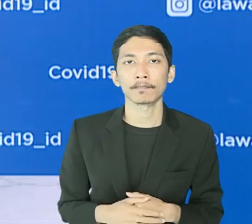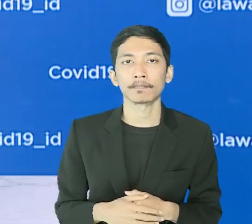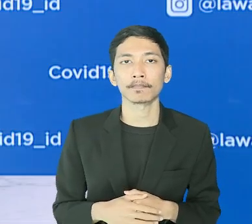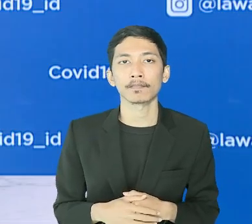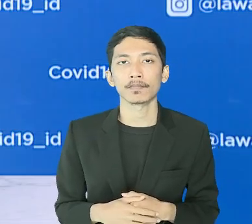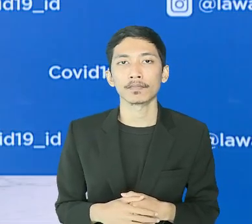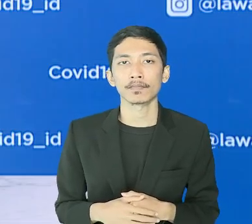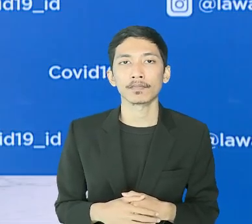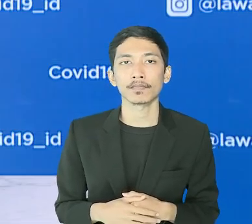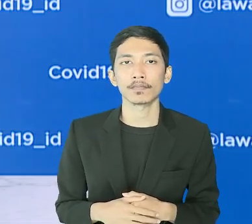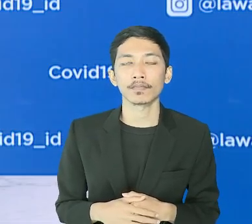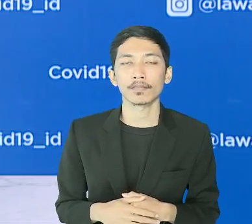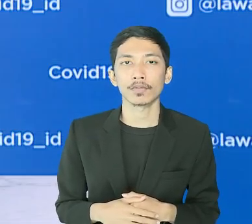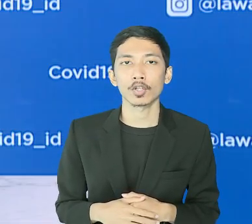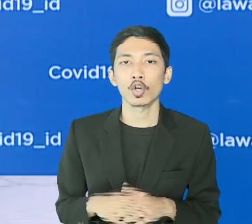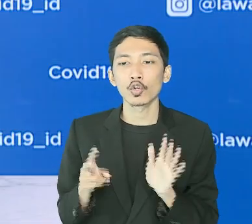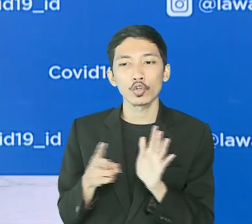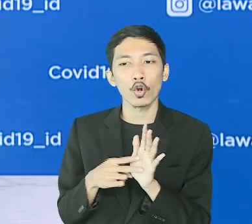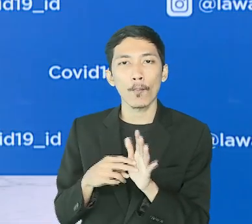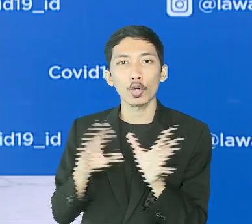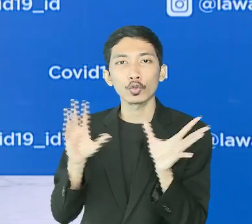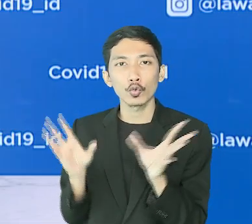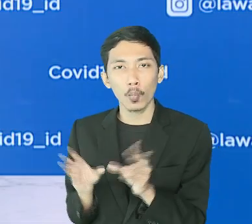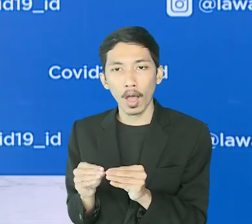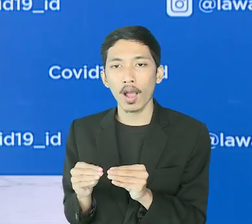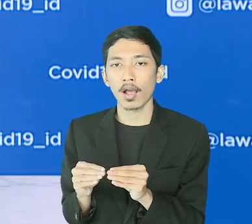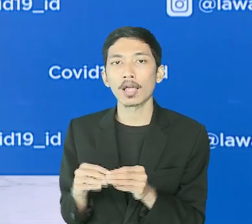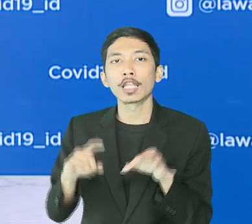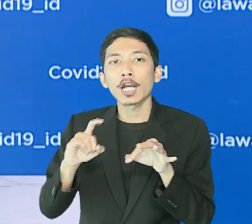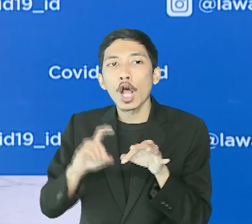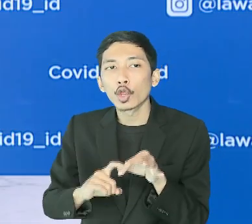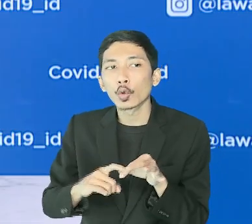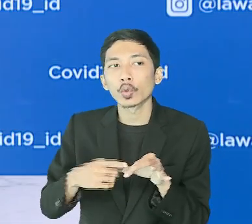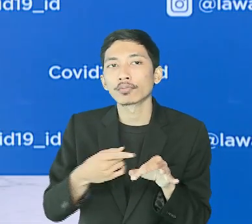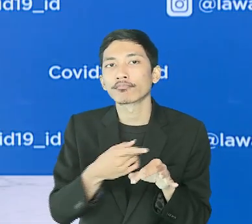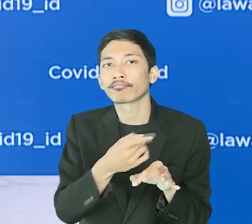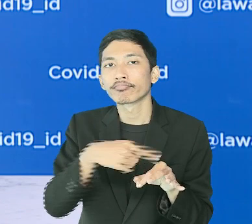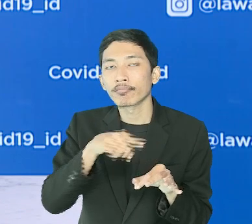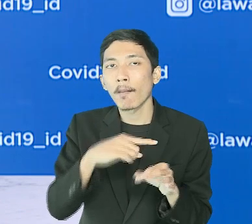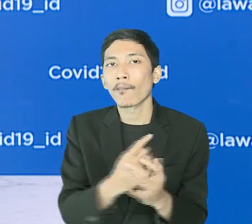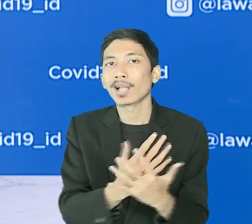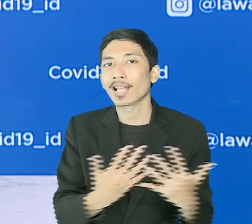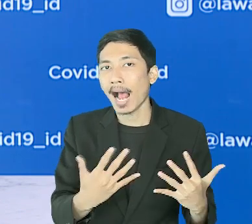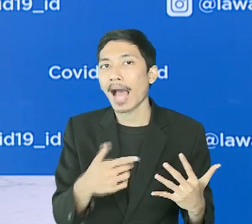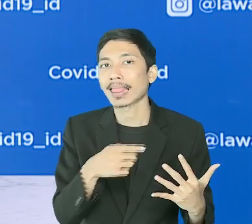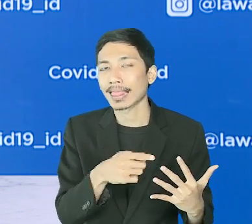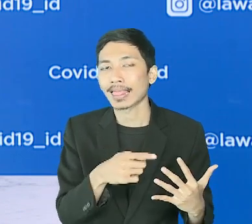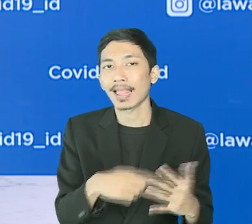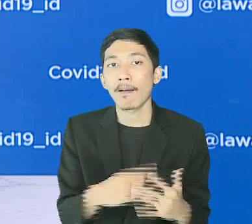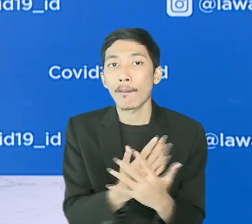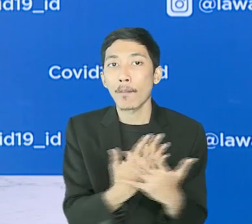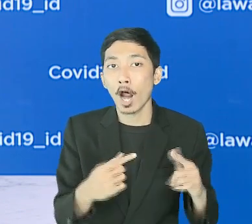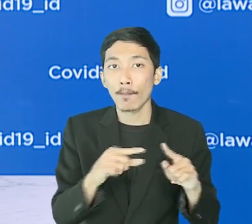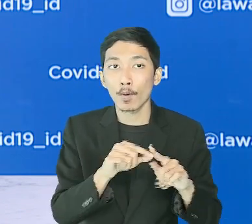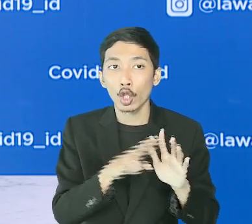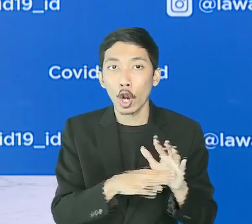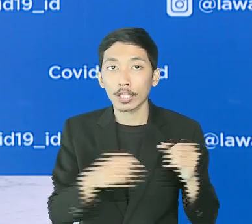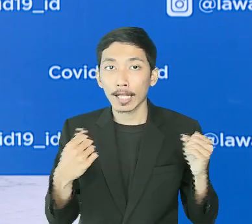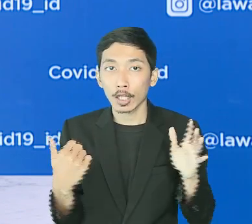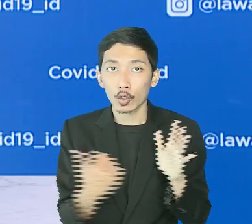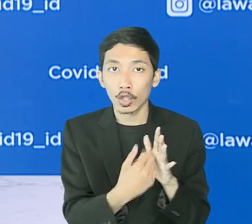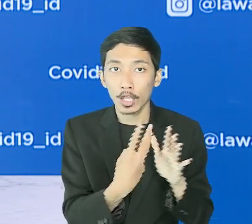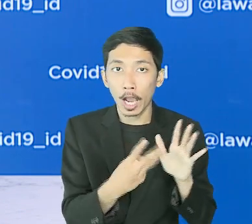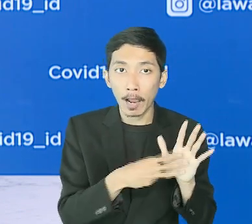number akan sangat dinamis, tergantung seberapa baik intervensi yang kita lakukan, baik dengan protokol kesehatan